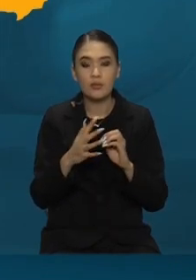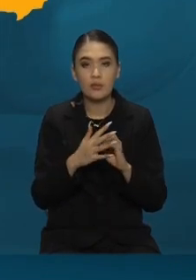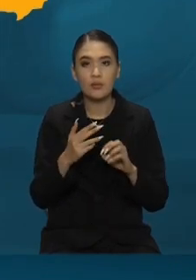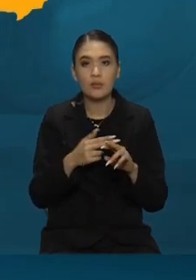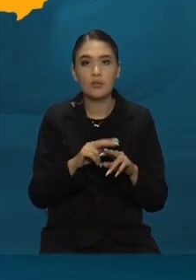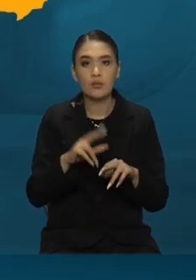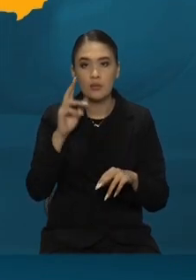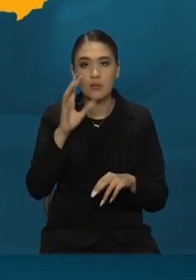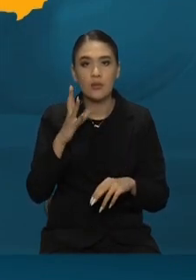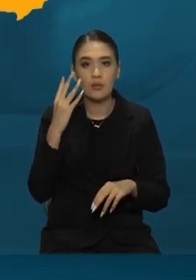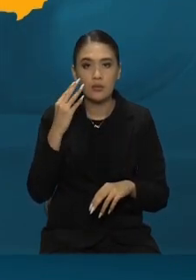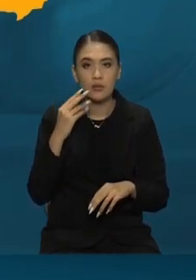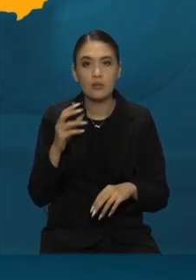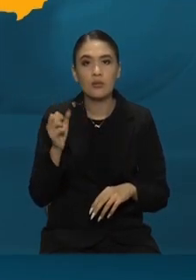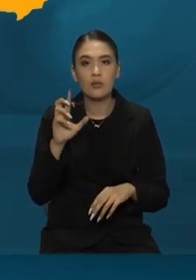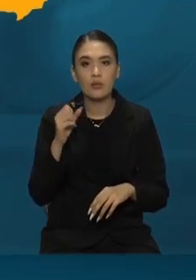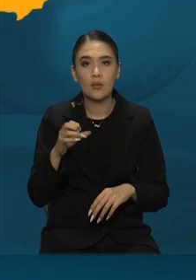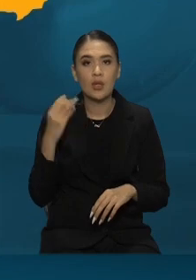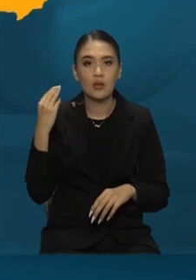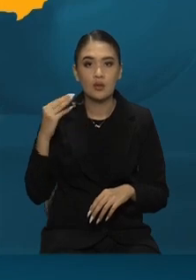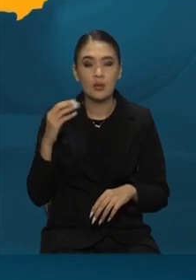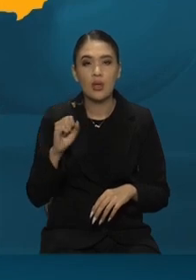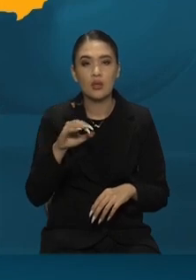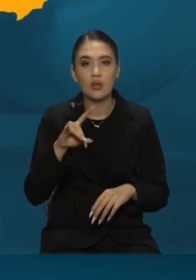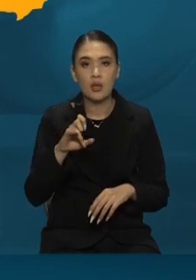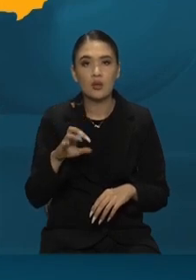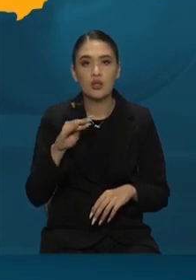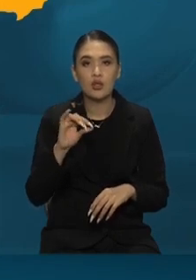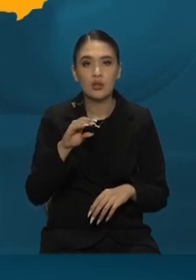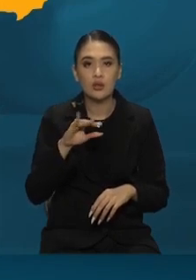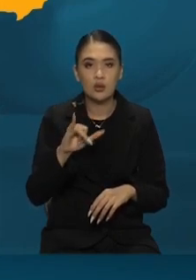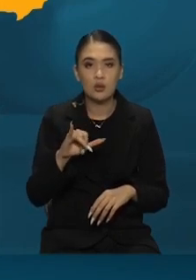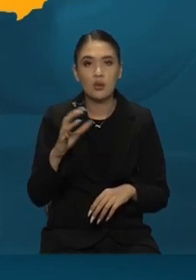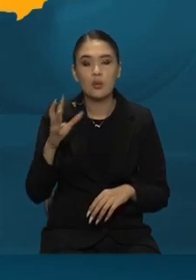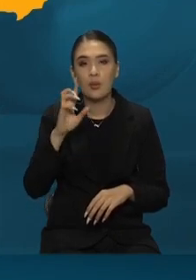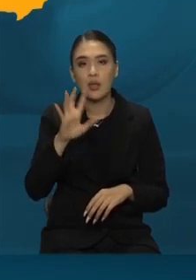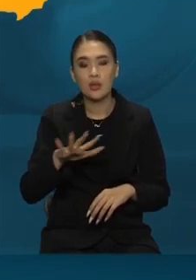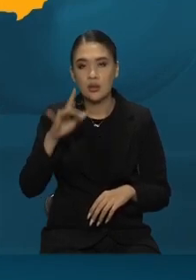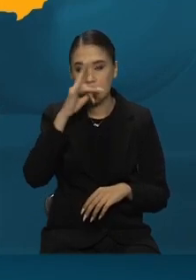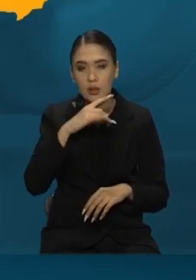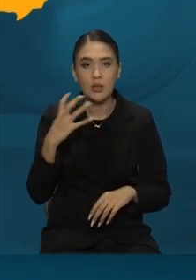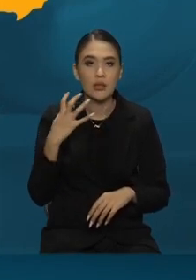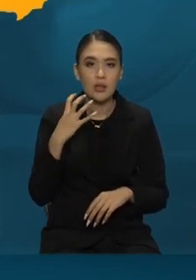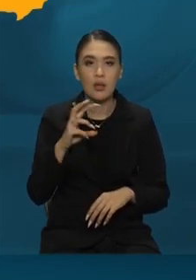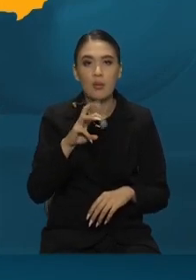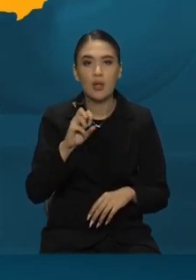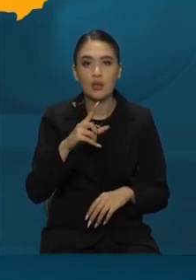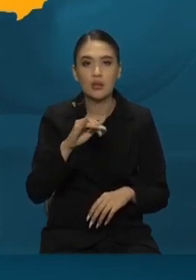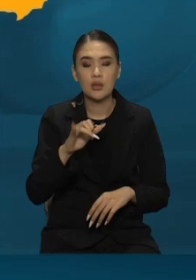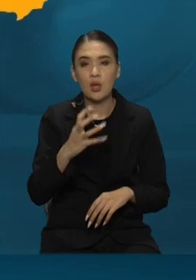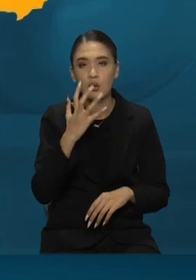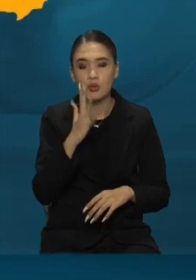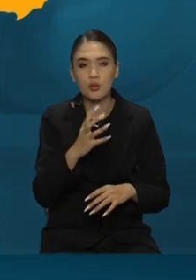қаласы, Абай, Ақтөбе, Атырау, Жамбыл, Жетісу, Батыс Қазақстан, Қызылорда, Маңғыстау облыстары жылытуға